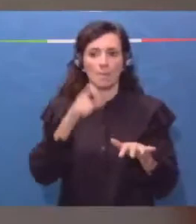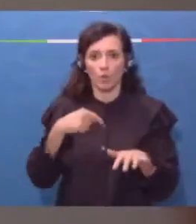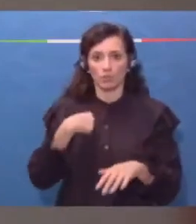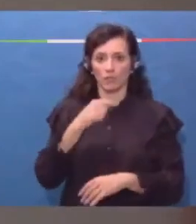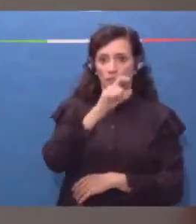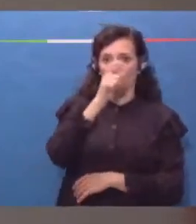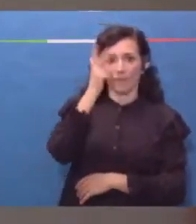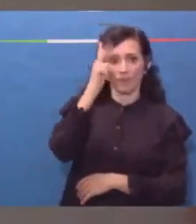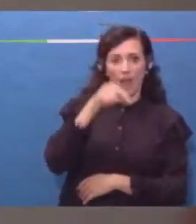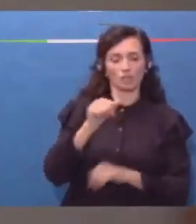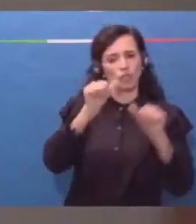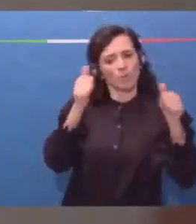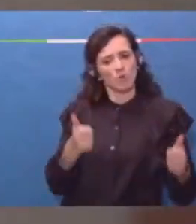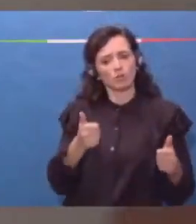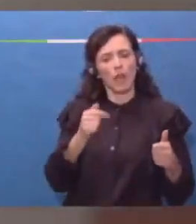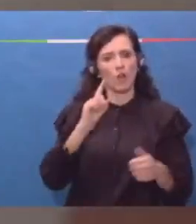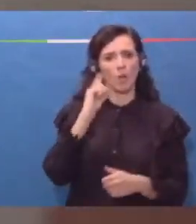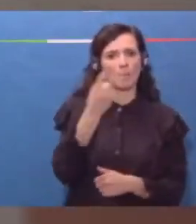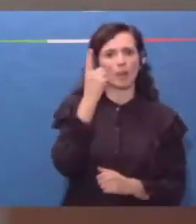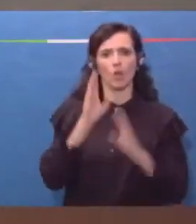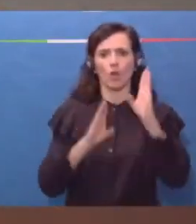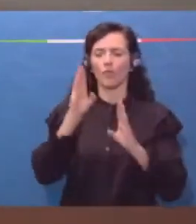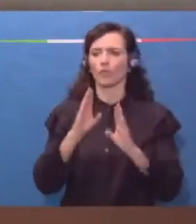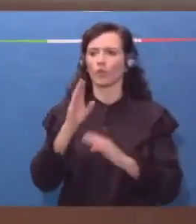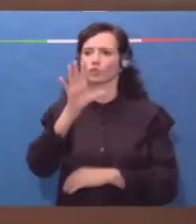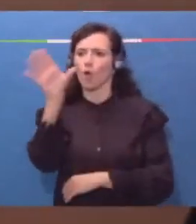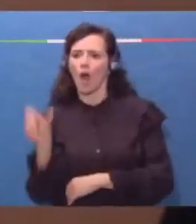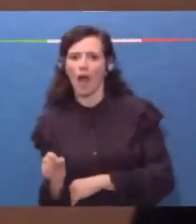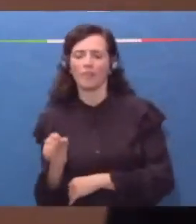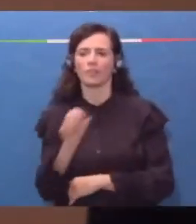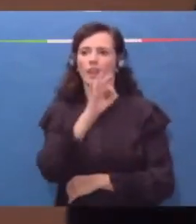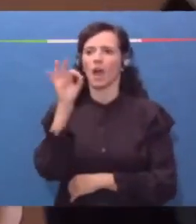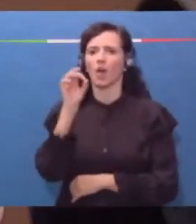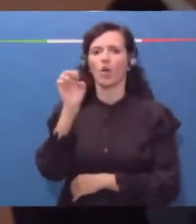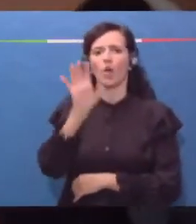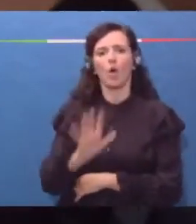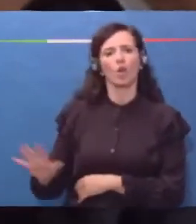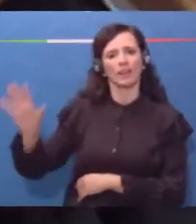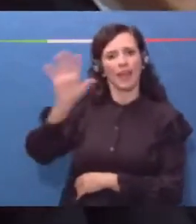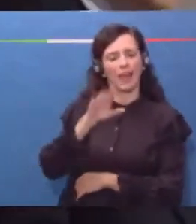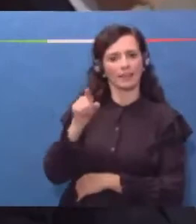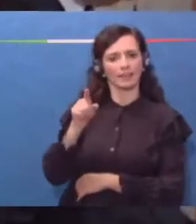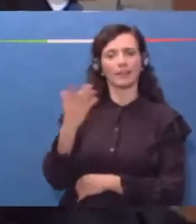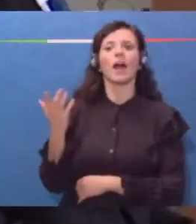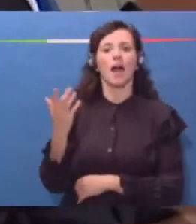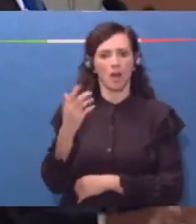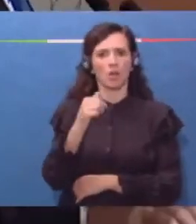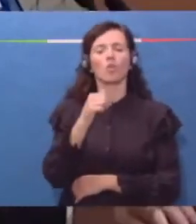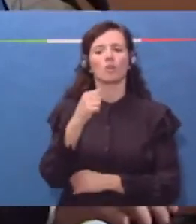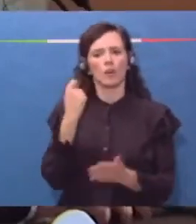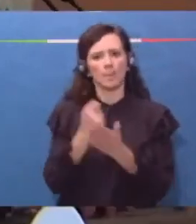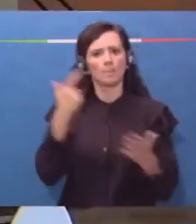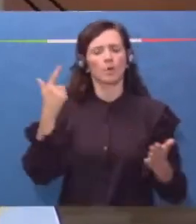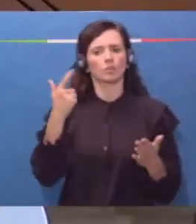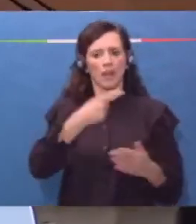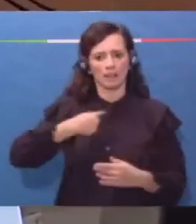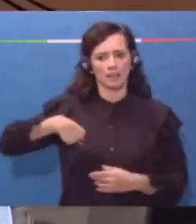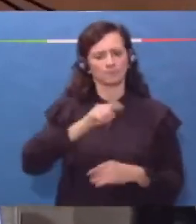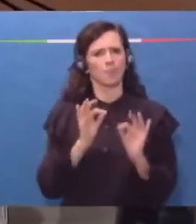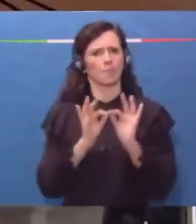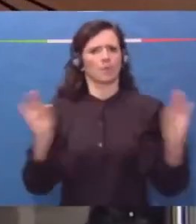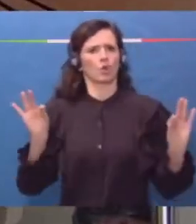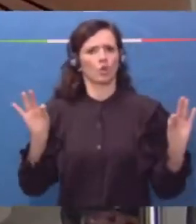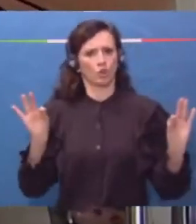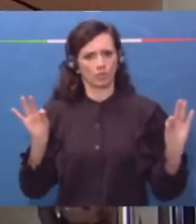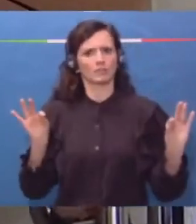rispetto a molti paesi dell'Africa, del Medio o del Medio Oriente. Quindi bisogna essere lucidi, e